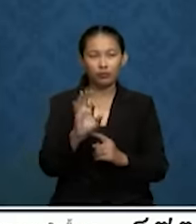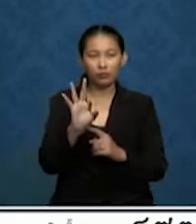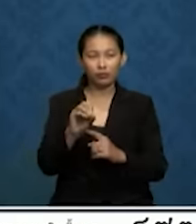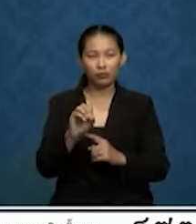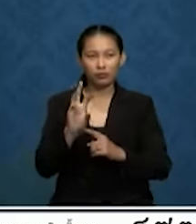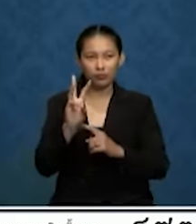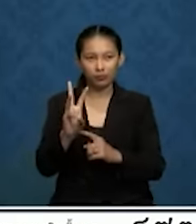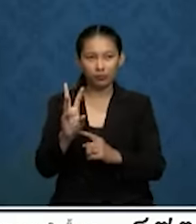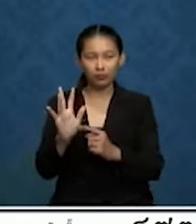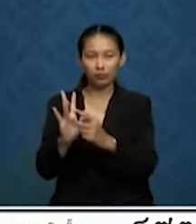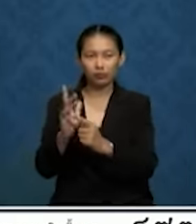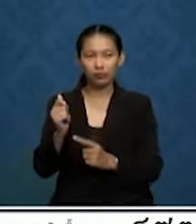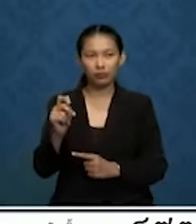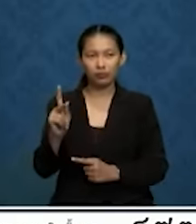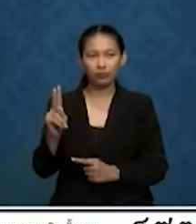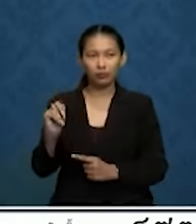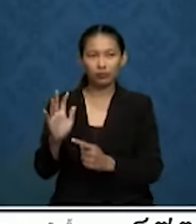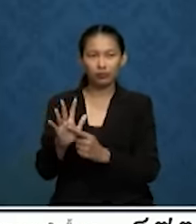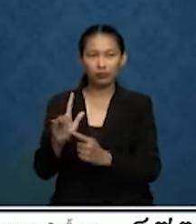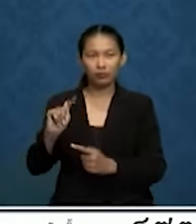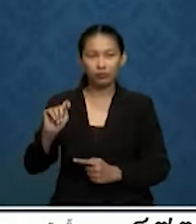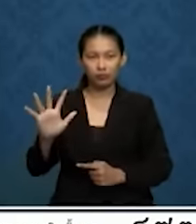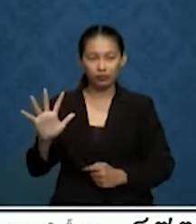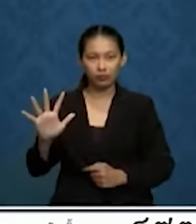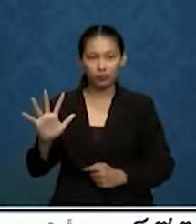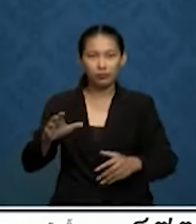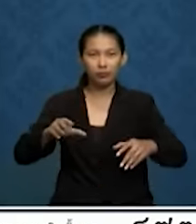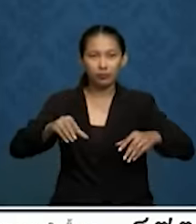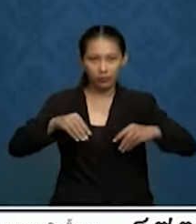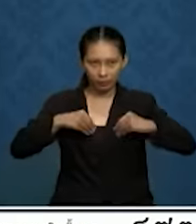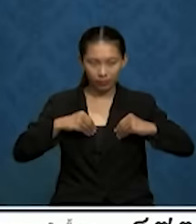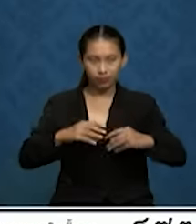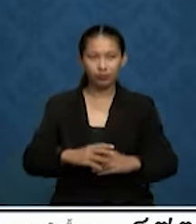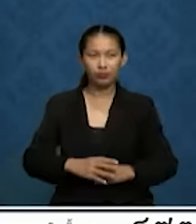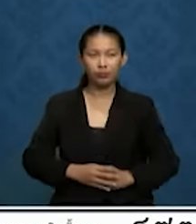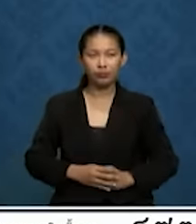496นายเอกนัทพร้อมพัน เห็นชอบครับ